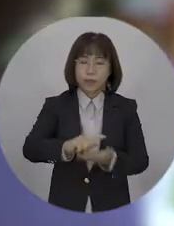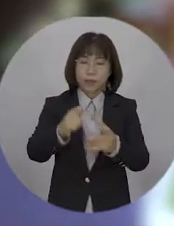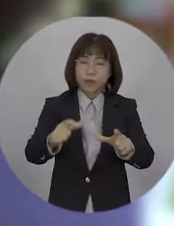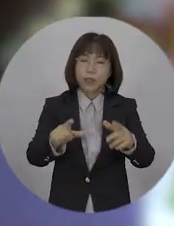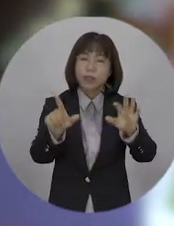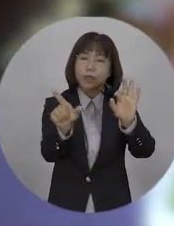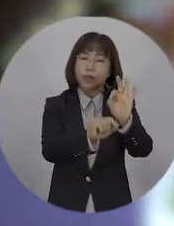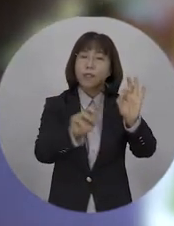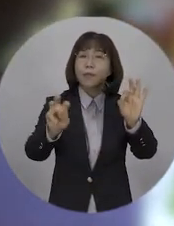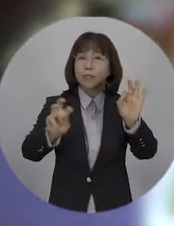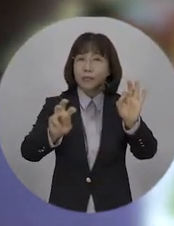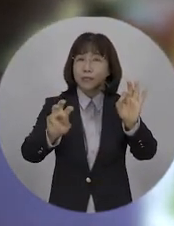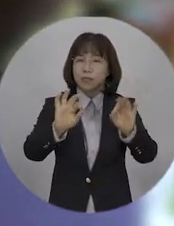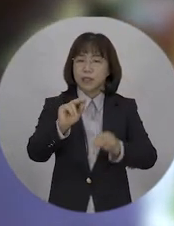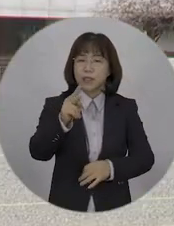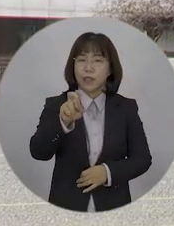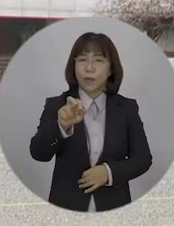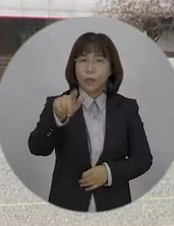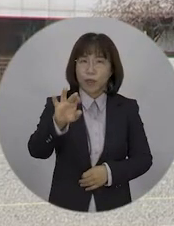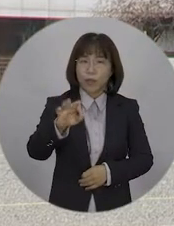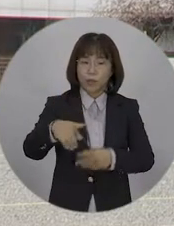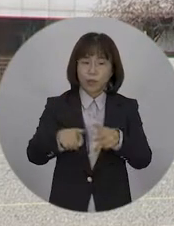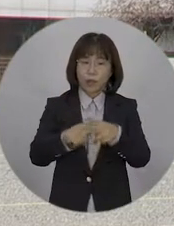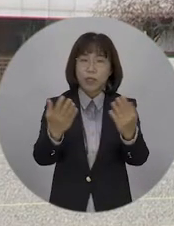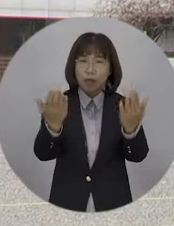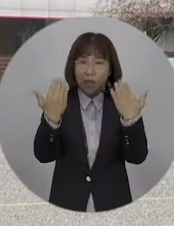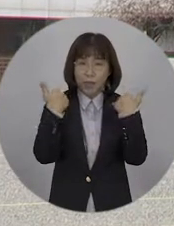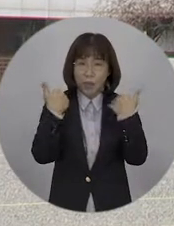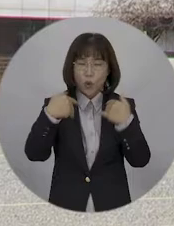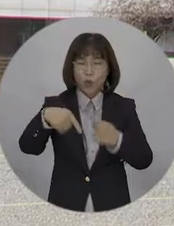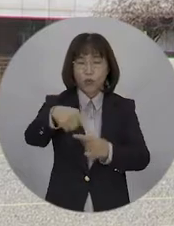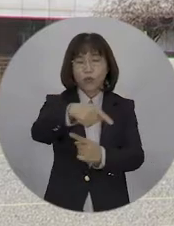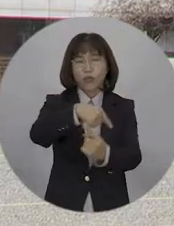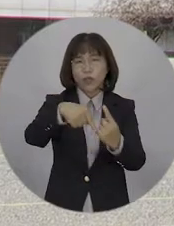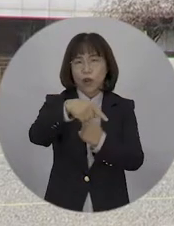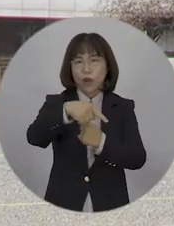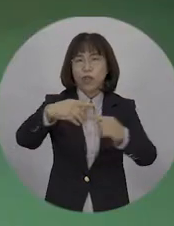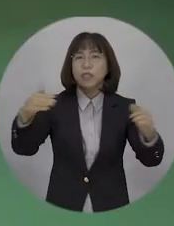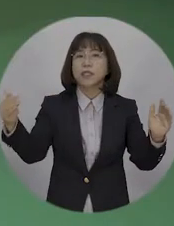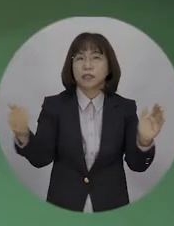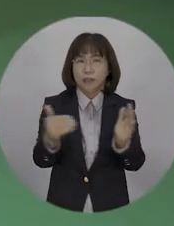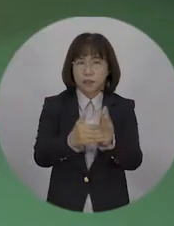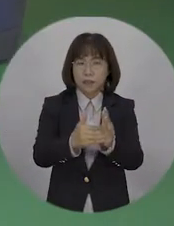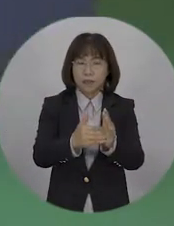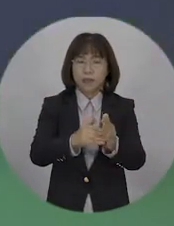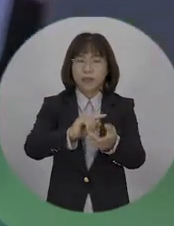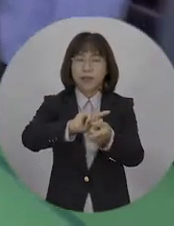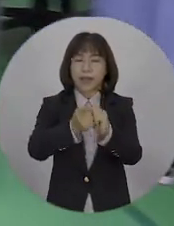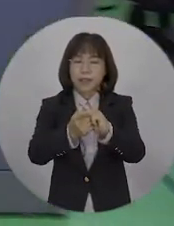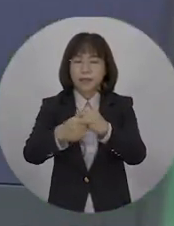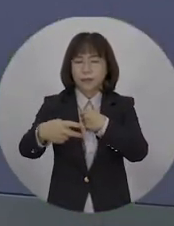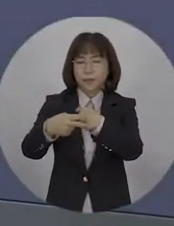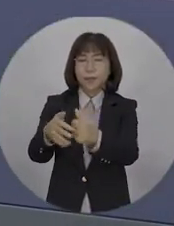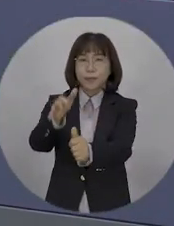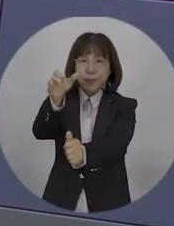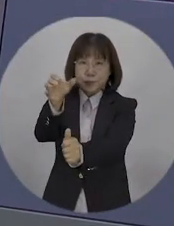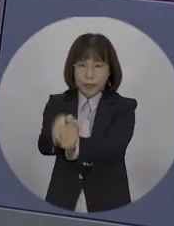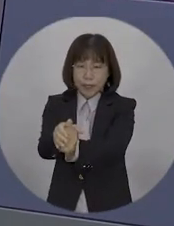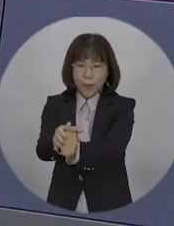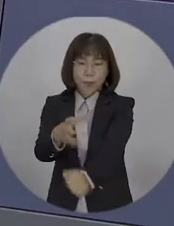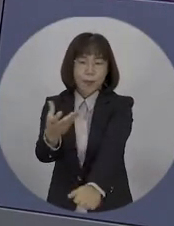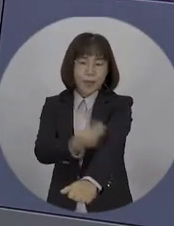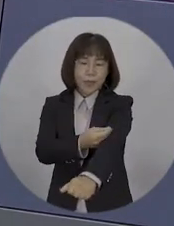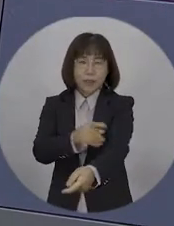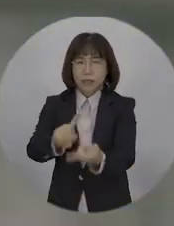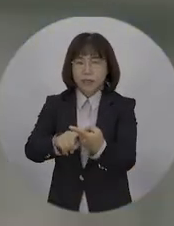이에 강서구는 10월 30일 영광초등학교 예방접종센터 운영을 종료하는 대신 위탁 의료기관을 통해 진행되는